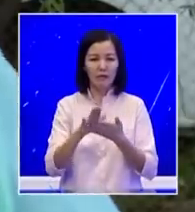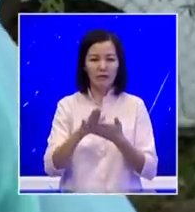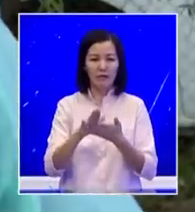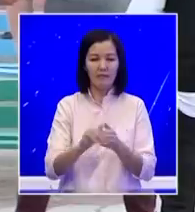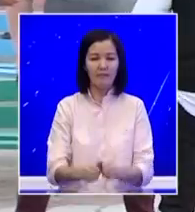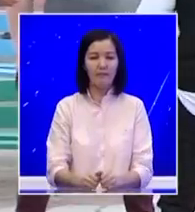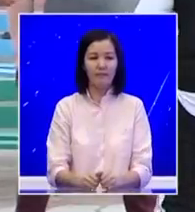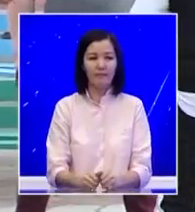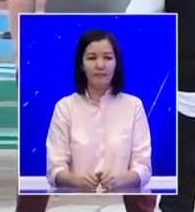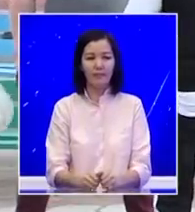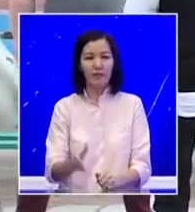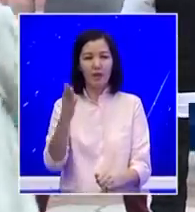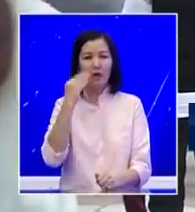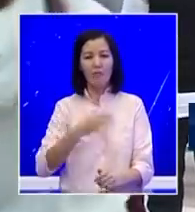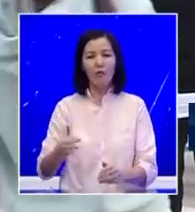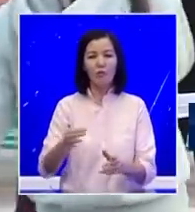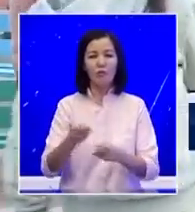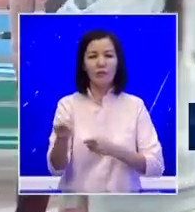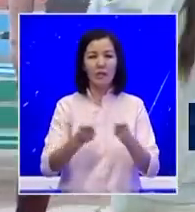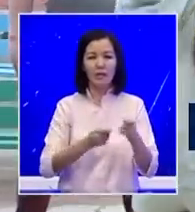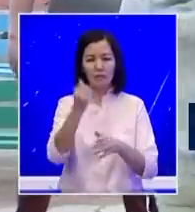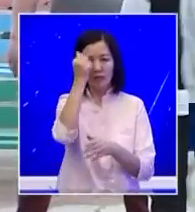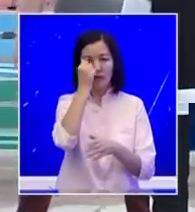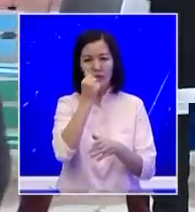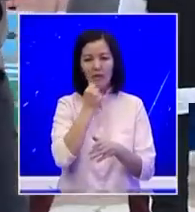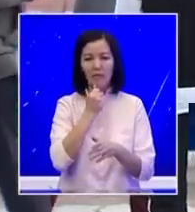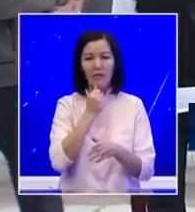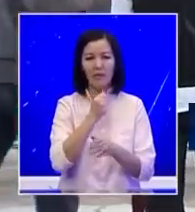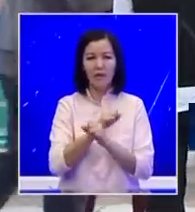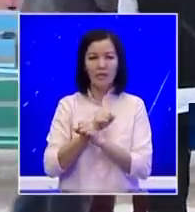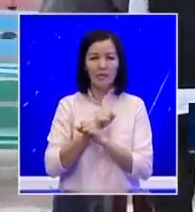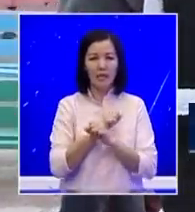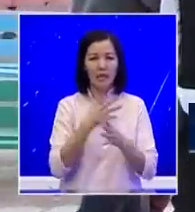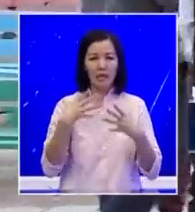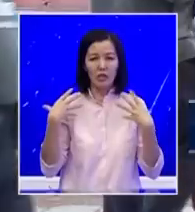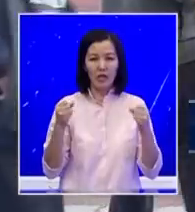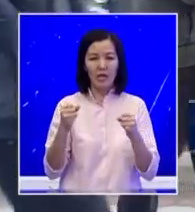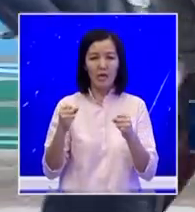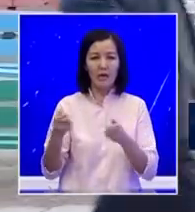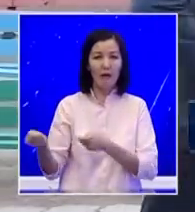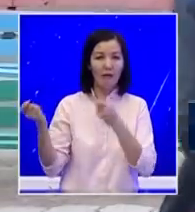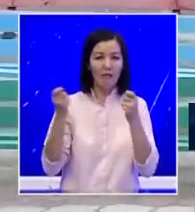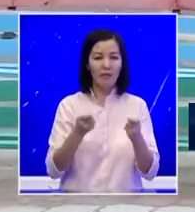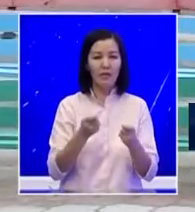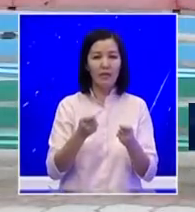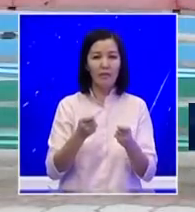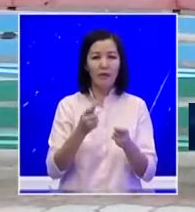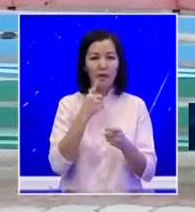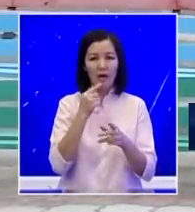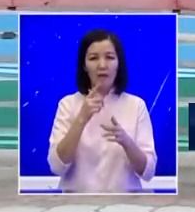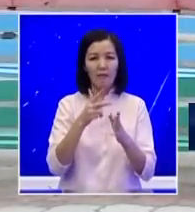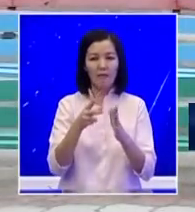шықты. Алматы облысының әкімшілігіне рахмет. Мына саяжайға кеп демалдырды. Ханымызды алды,